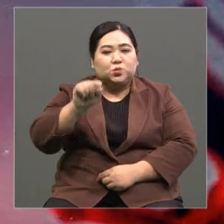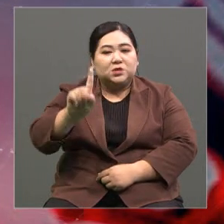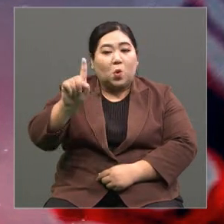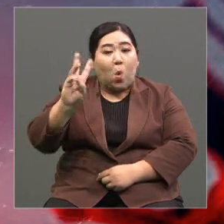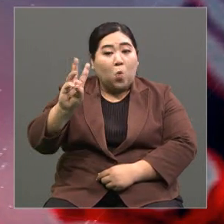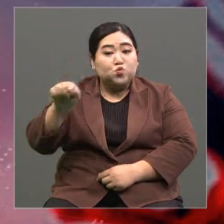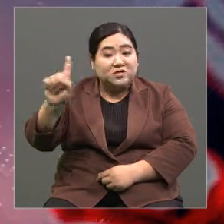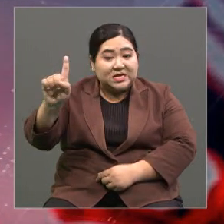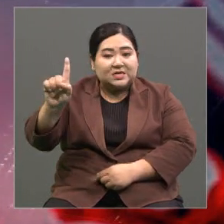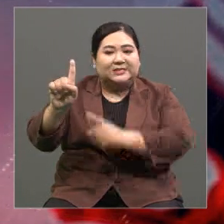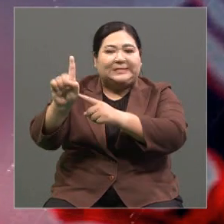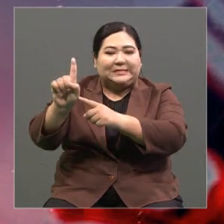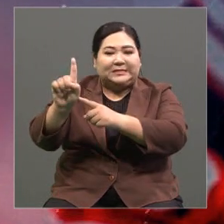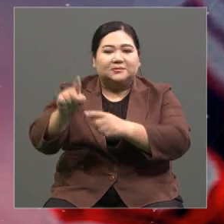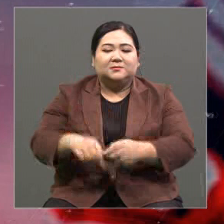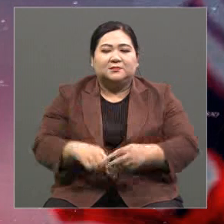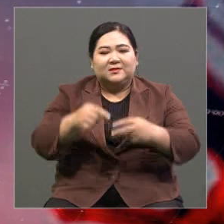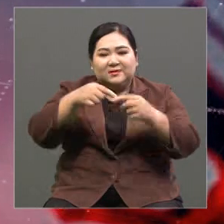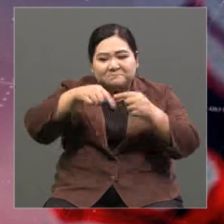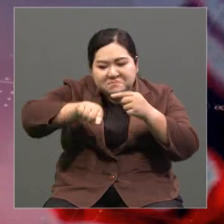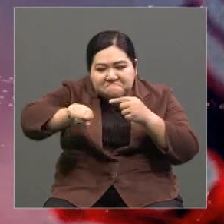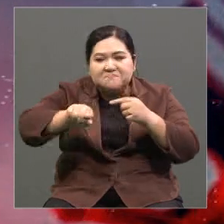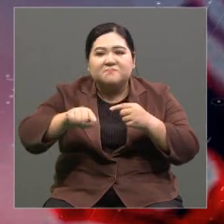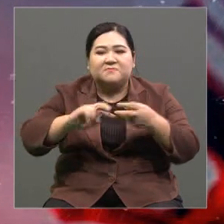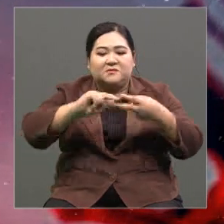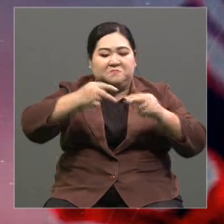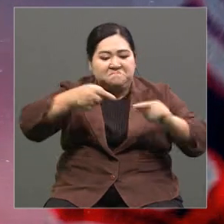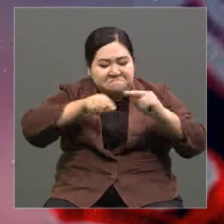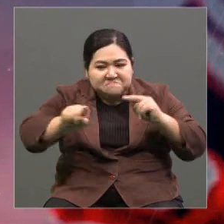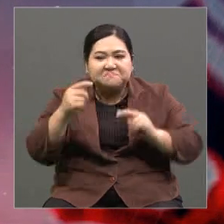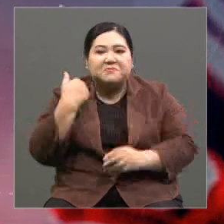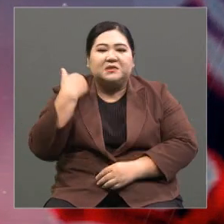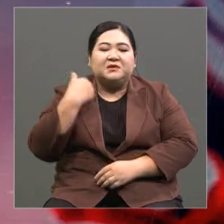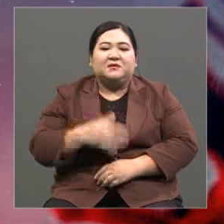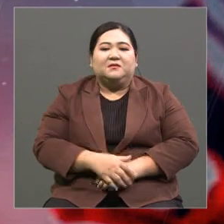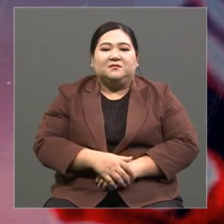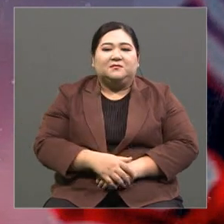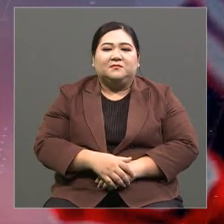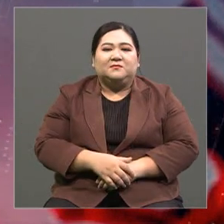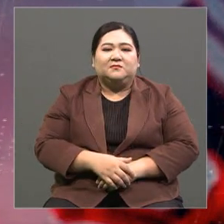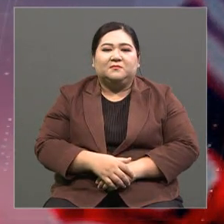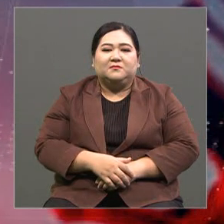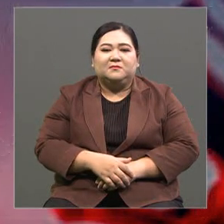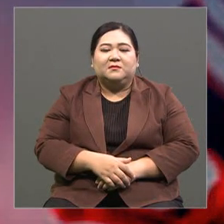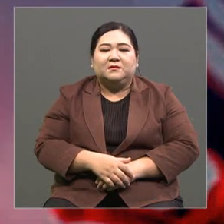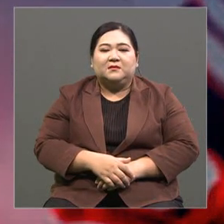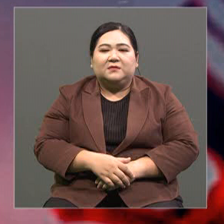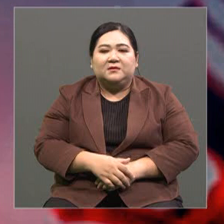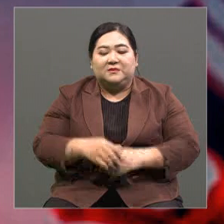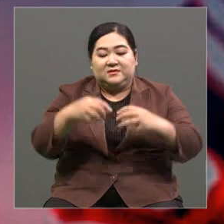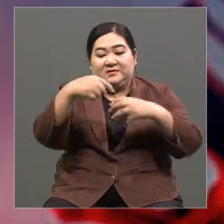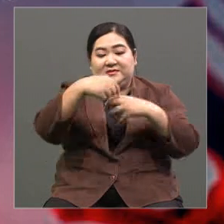ครับซึ่งก็เป็นสายพันธุ์ย่อยของxbb.1.16ก็มีการกลายพันธุ์ที่ตำแหน่งคือ T